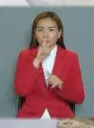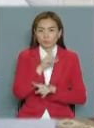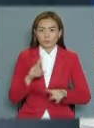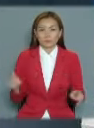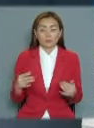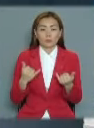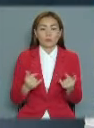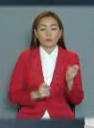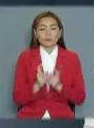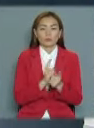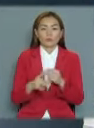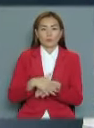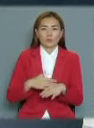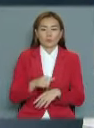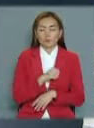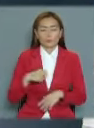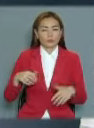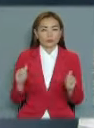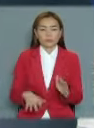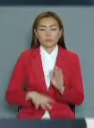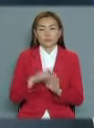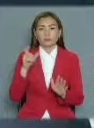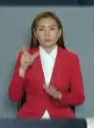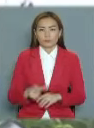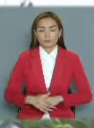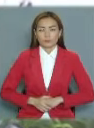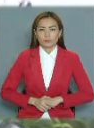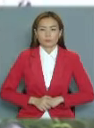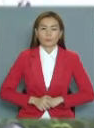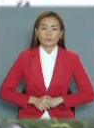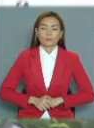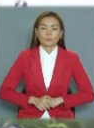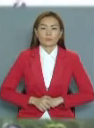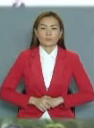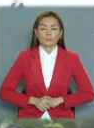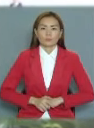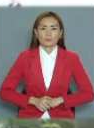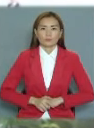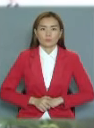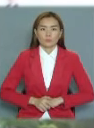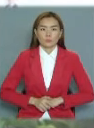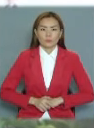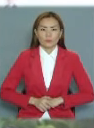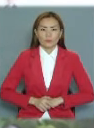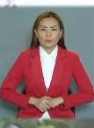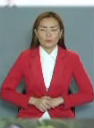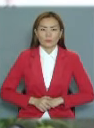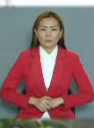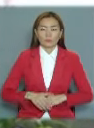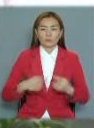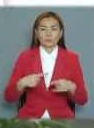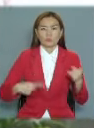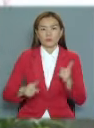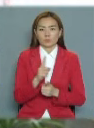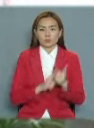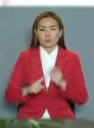Бұл өзгеріс халықтың қалауы дейді дауыс беруге келген ғылым докторы. Сөйлейміз Қазақстанға көптеген жаңалықтар, өзгерістер